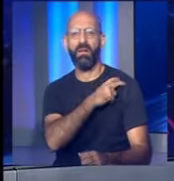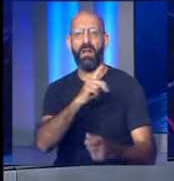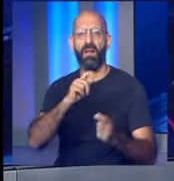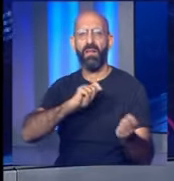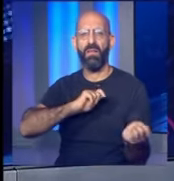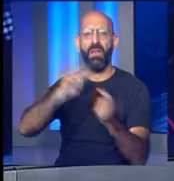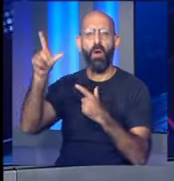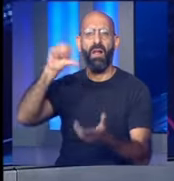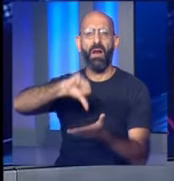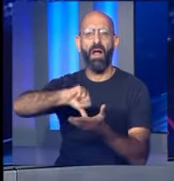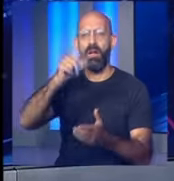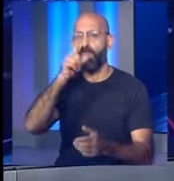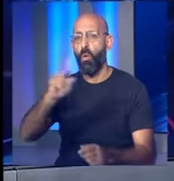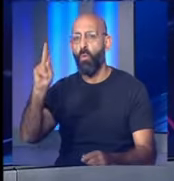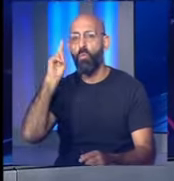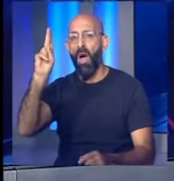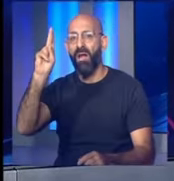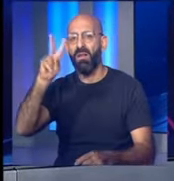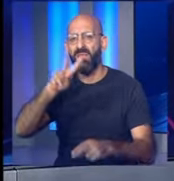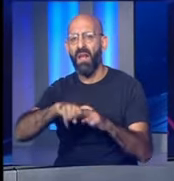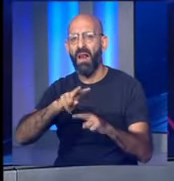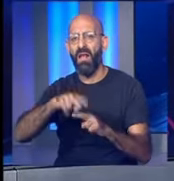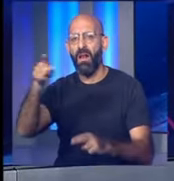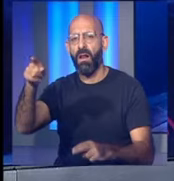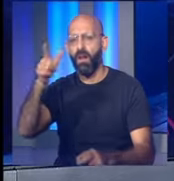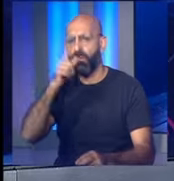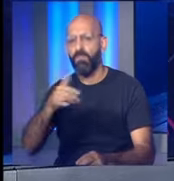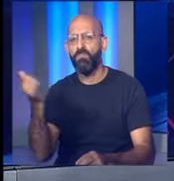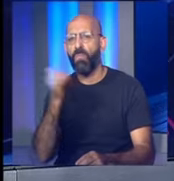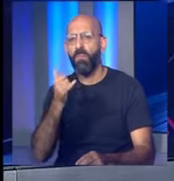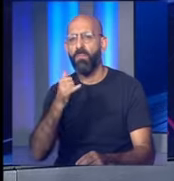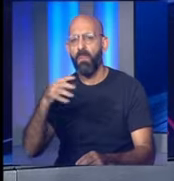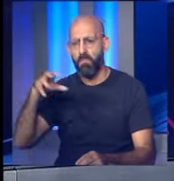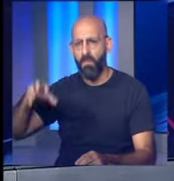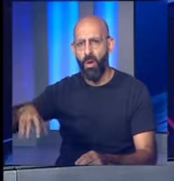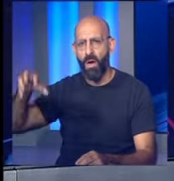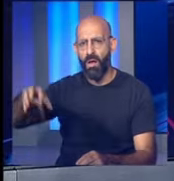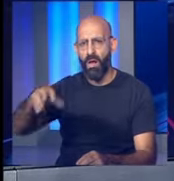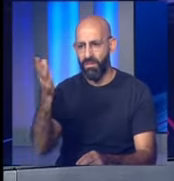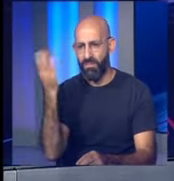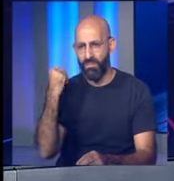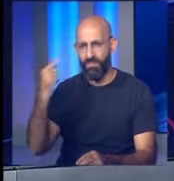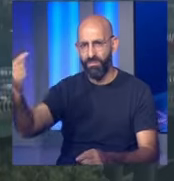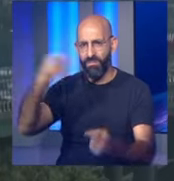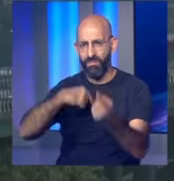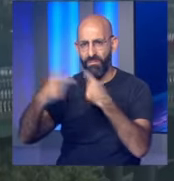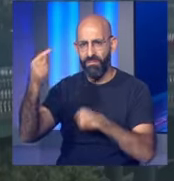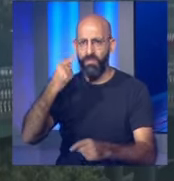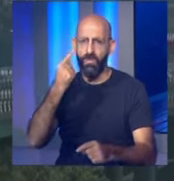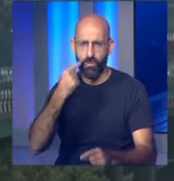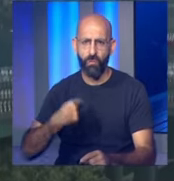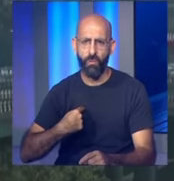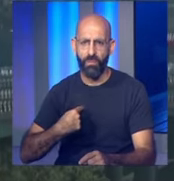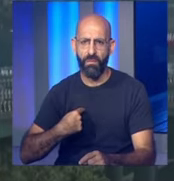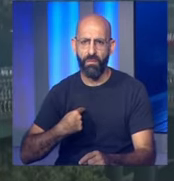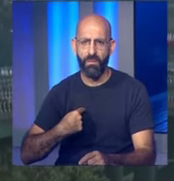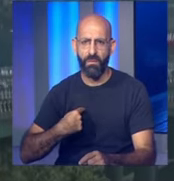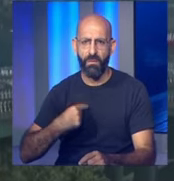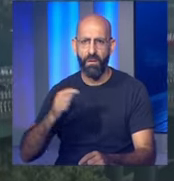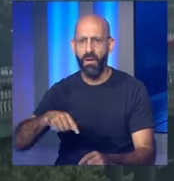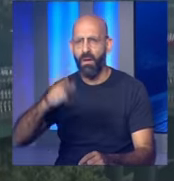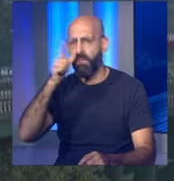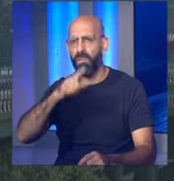توعد قائد الحرس الثوري الإيراني حسين سلامي إسرائيل اليوم بعواقب مريرة بعد استهدافها مواقع